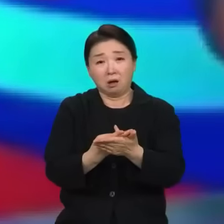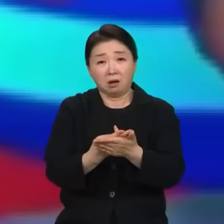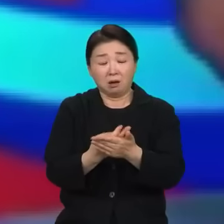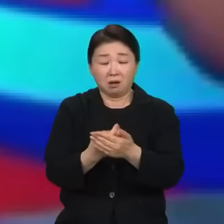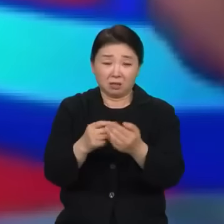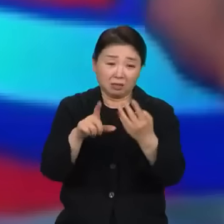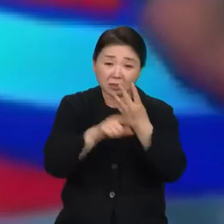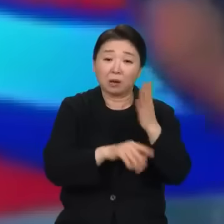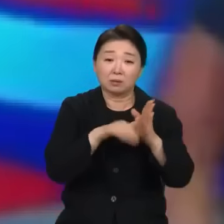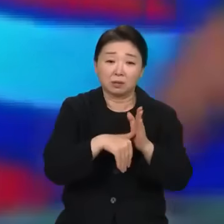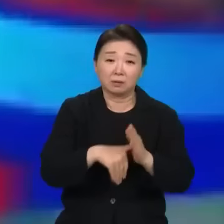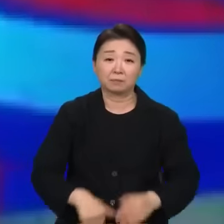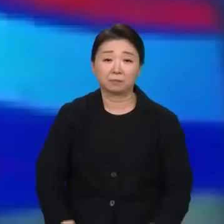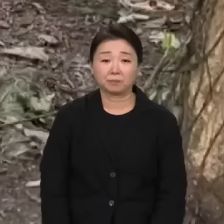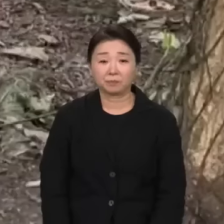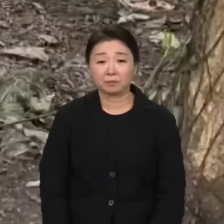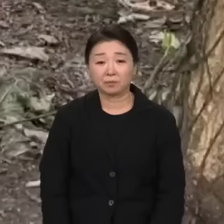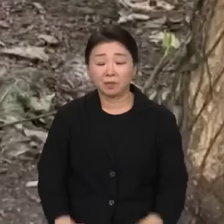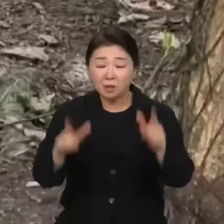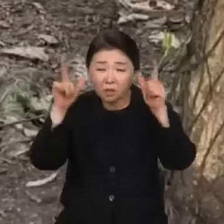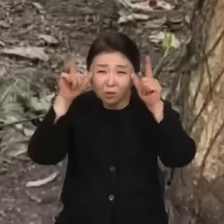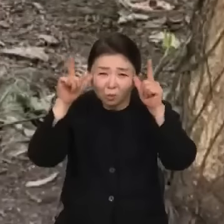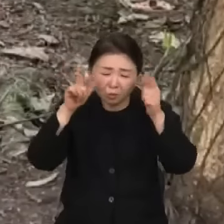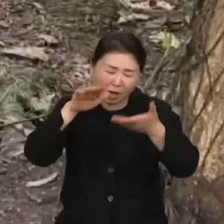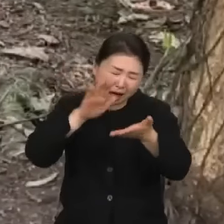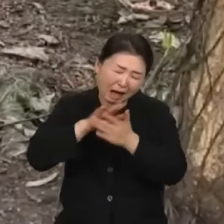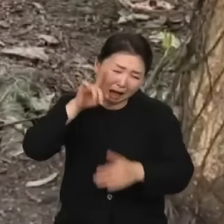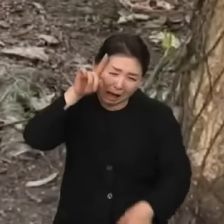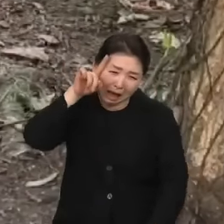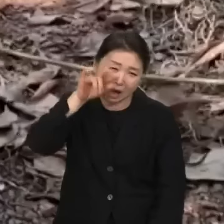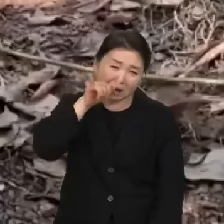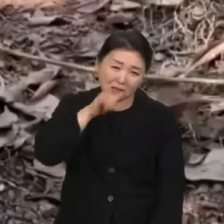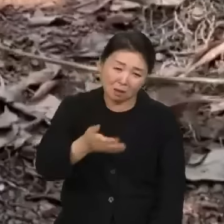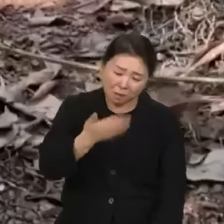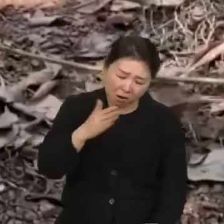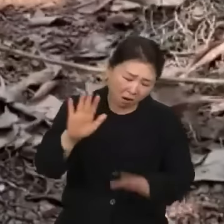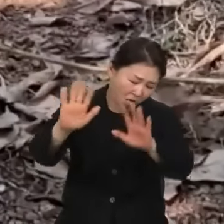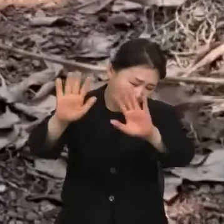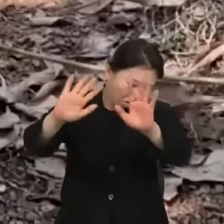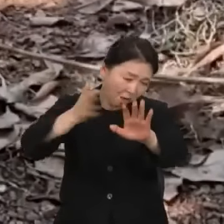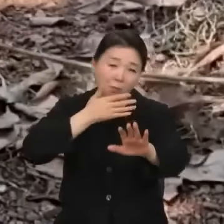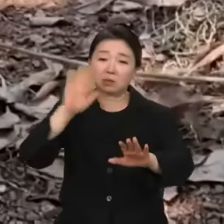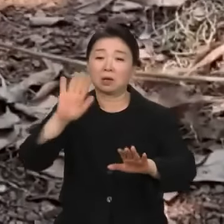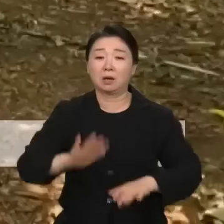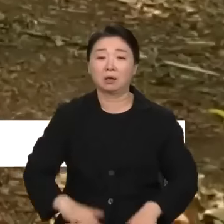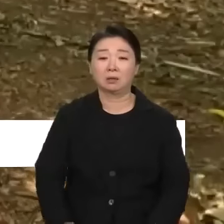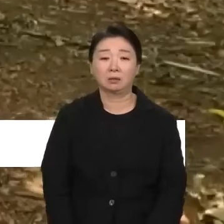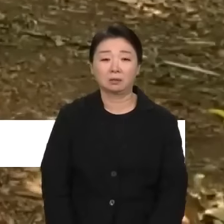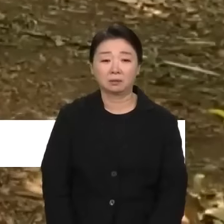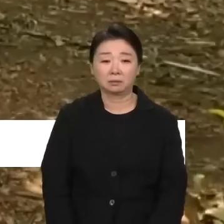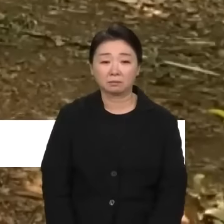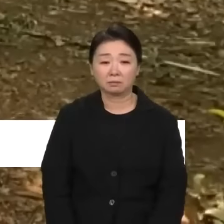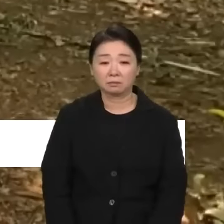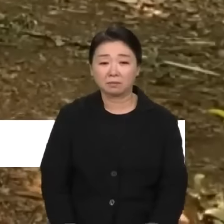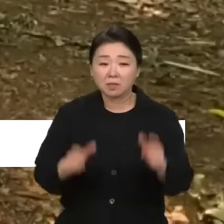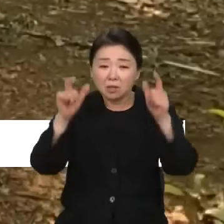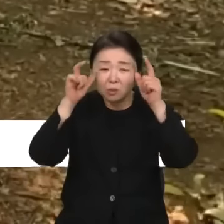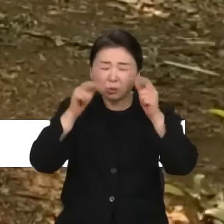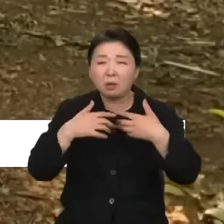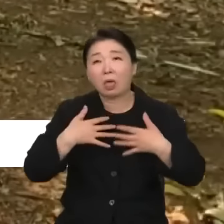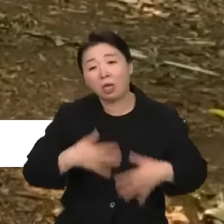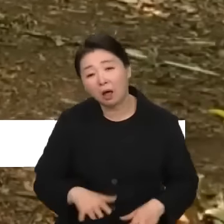지난달. 소들도 계속된 폭염 스트레스에 먹을 것을 거부할 정도였습니다. They are in a very pathetic condition.